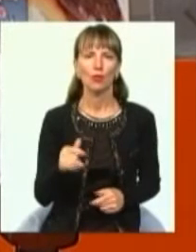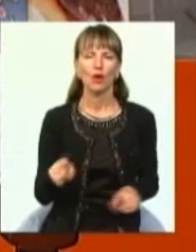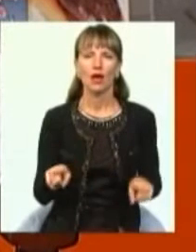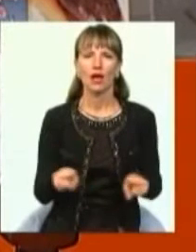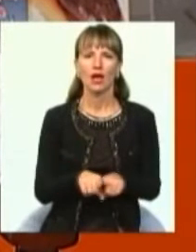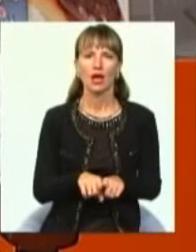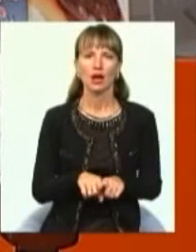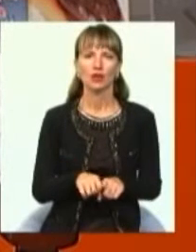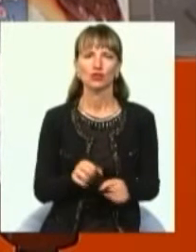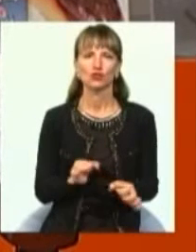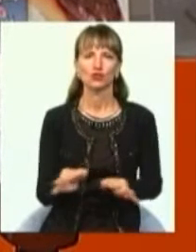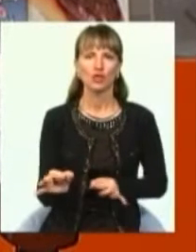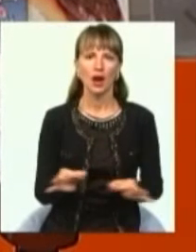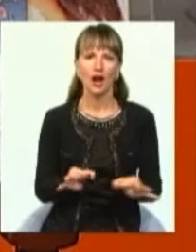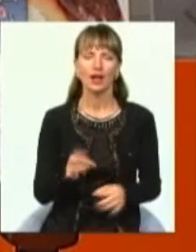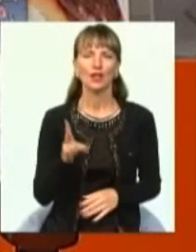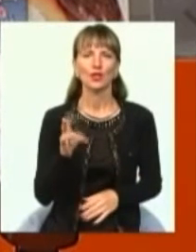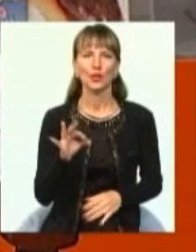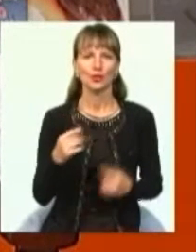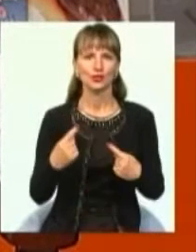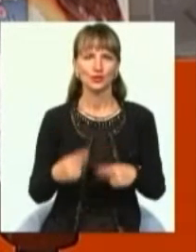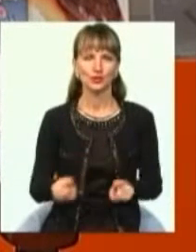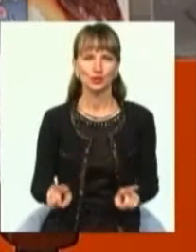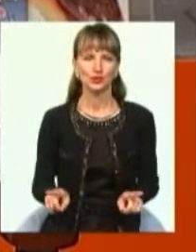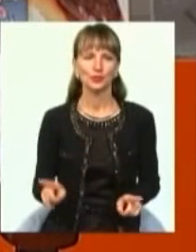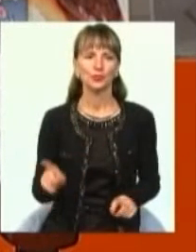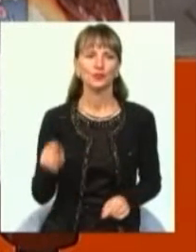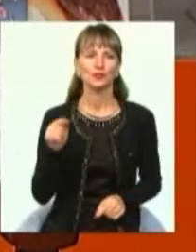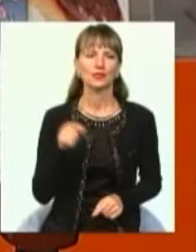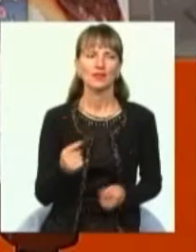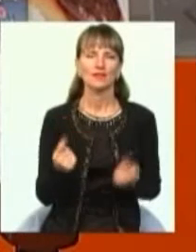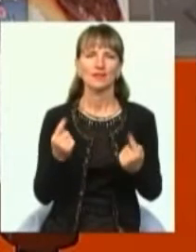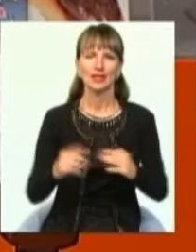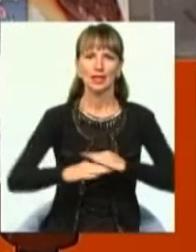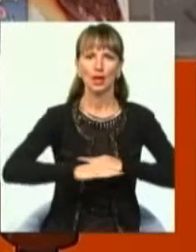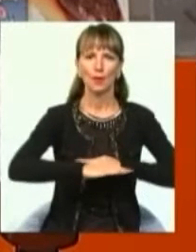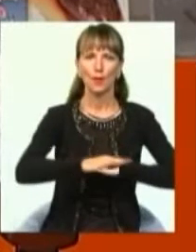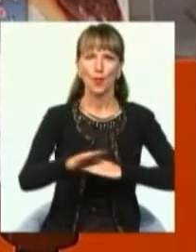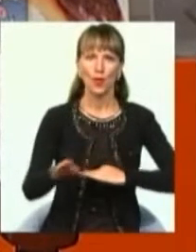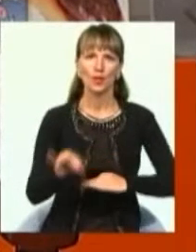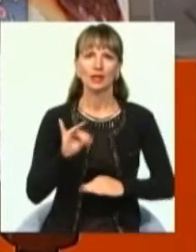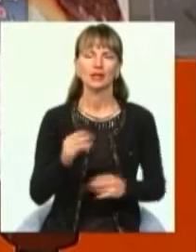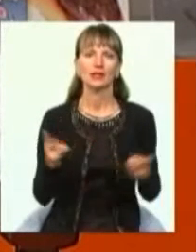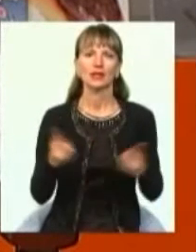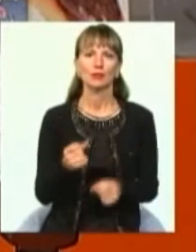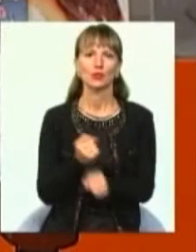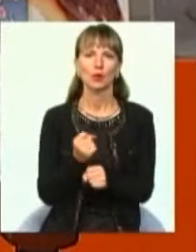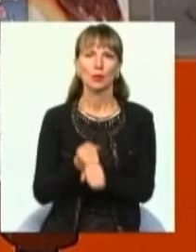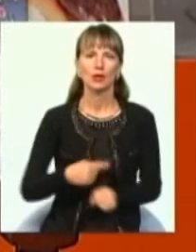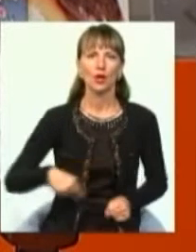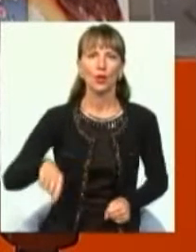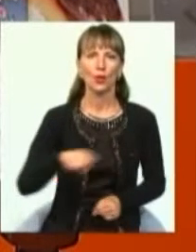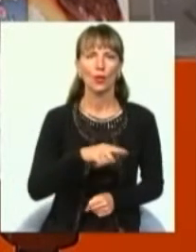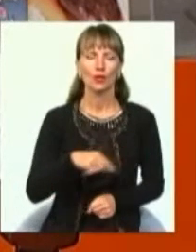шахи, але інші. Там велике поле і треба зробити коло